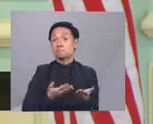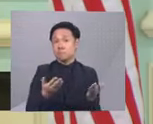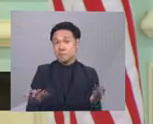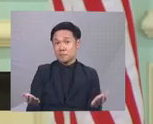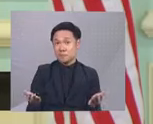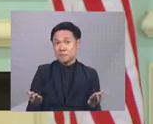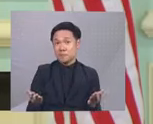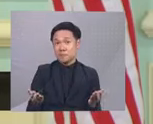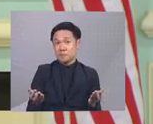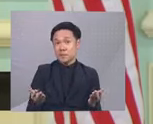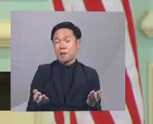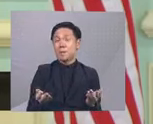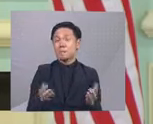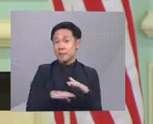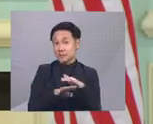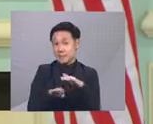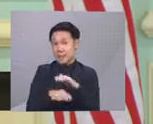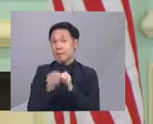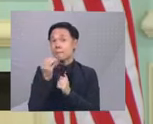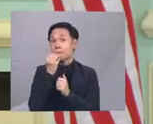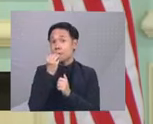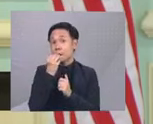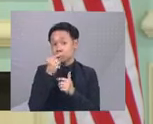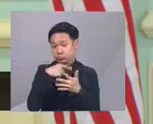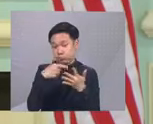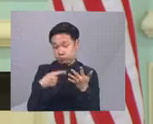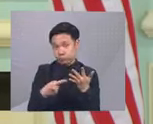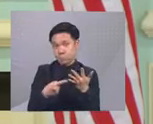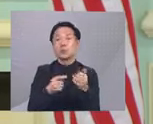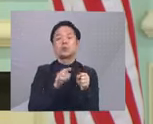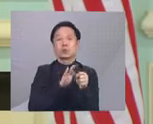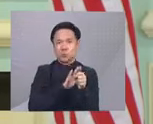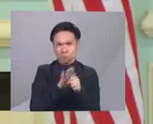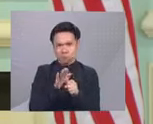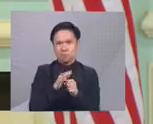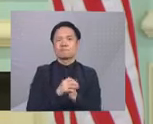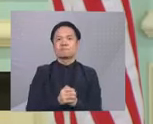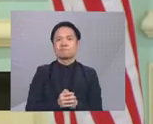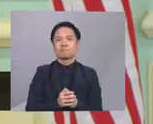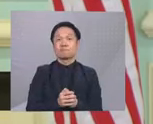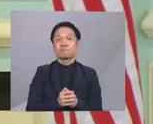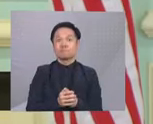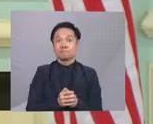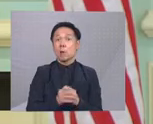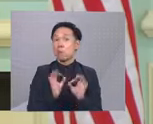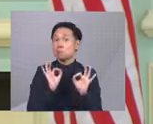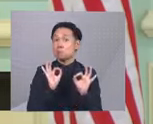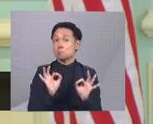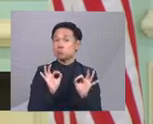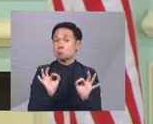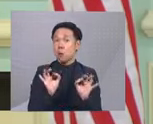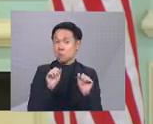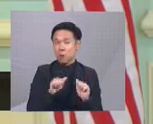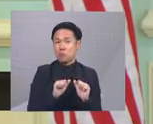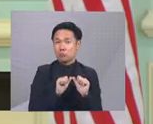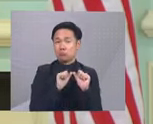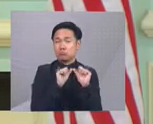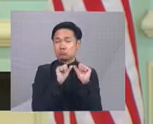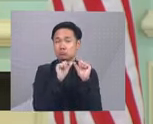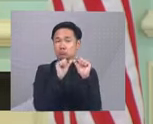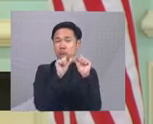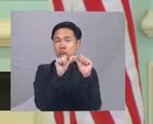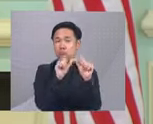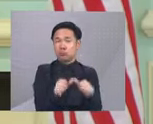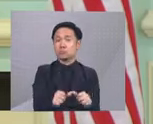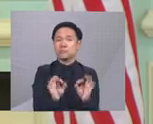bekalan barang keperluan adalah mencukupi dan mampu menampung keperluan di dalam negara